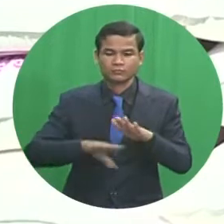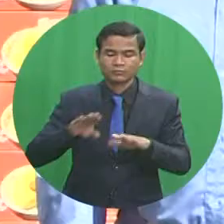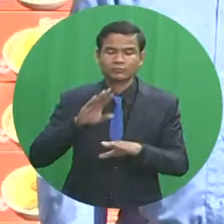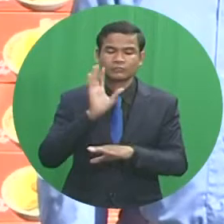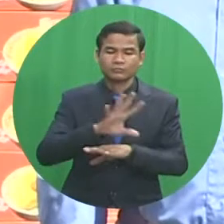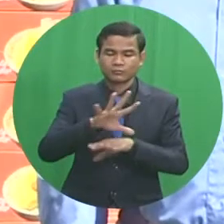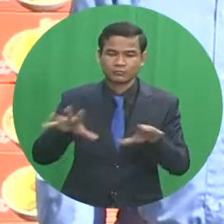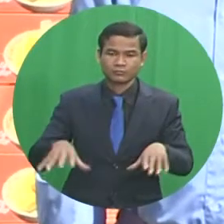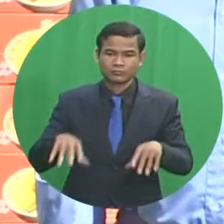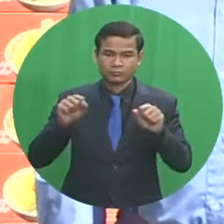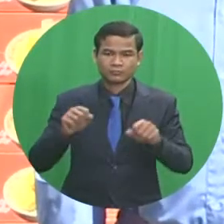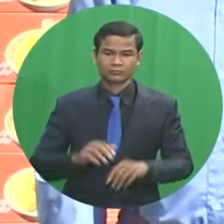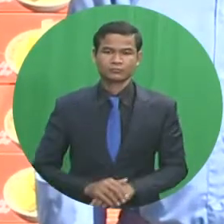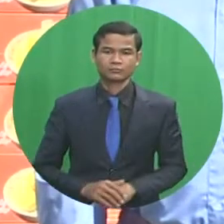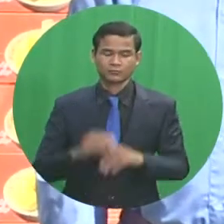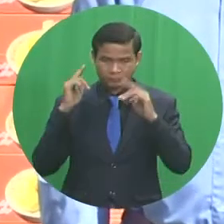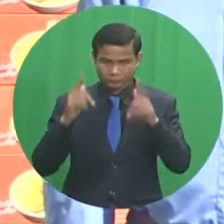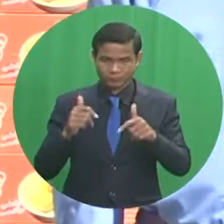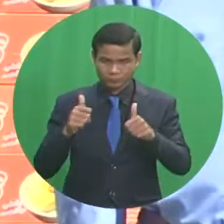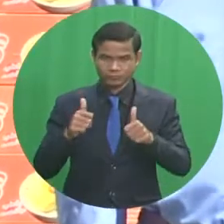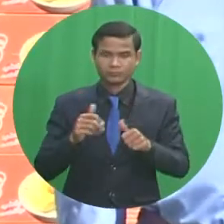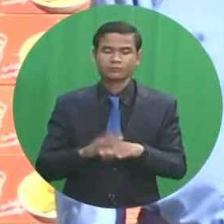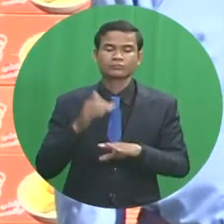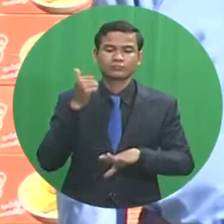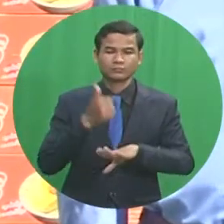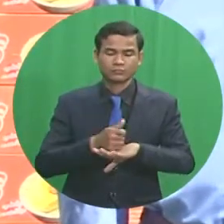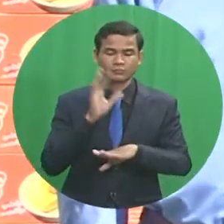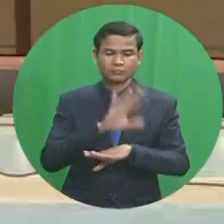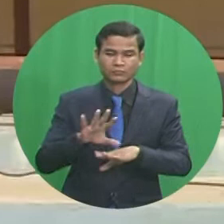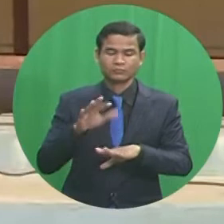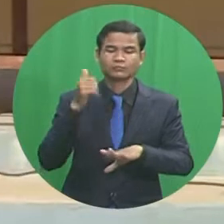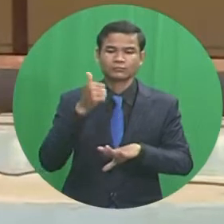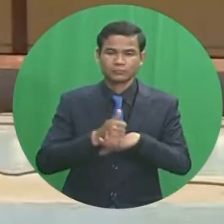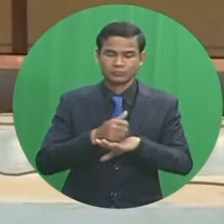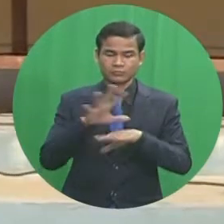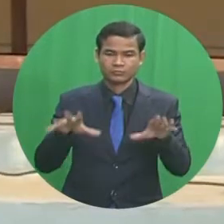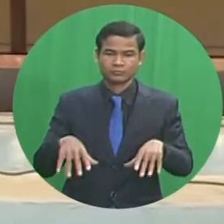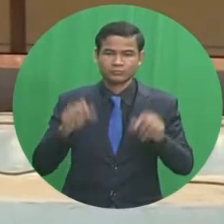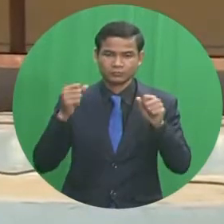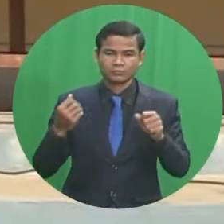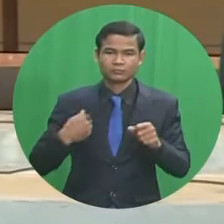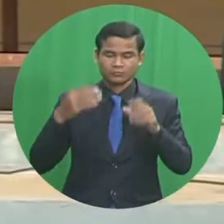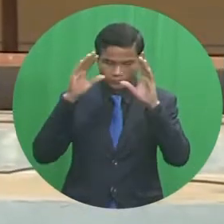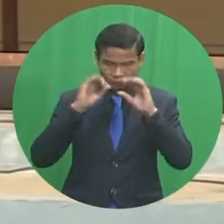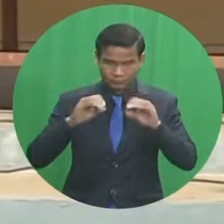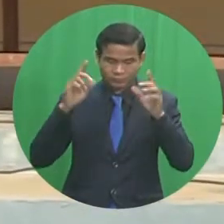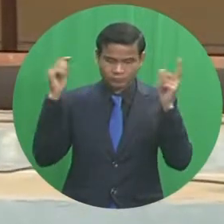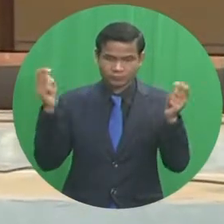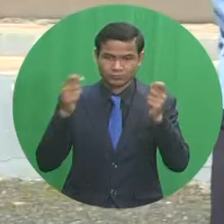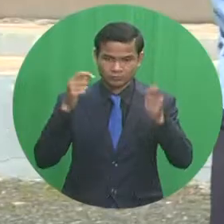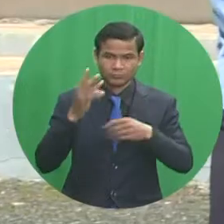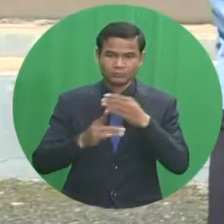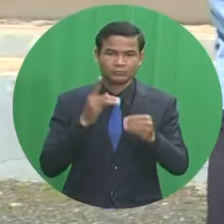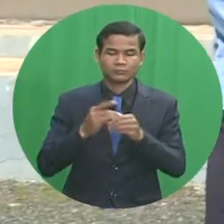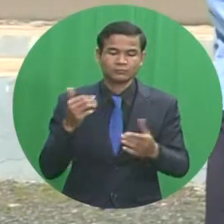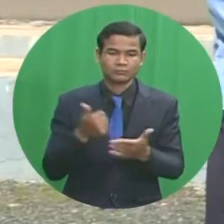ខេត្តកំពង់ឆ្នាំងអាដាមស៊ុនសវណ្ណរិទ្ធអភិបាលនៃគណៈអភិបាលខេត្តកំពង់ឆ្នាំងបានជម្រាបជូនអង្គពិធីអំពីការ